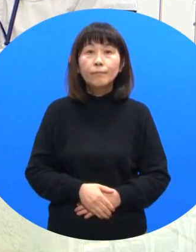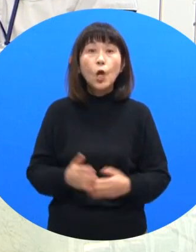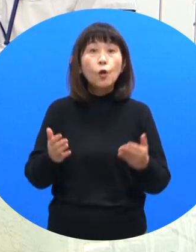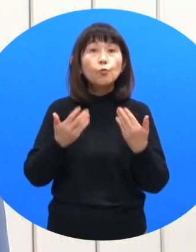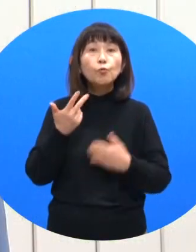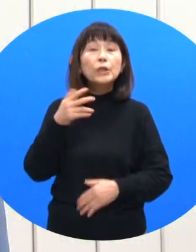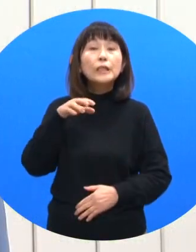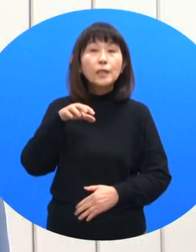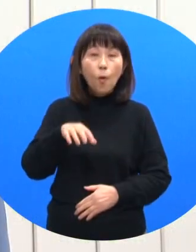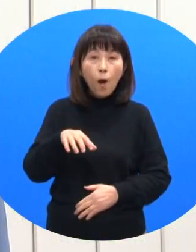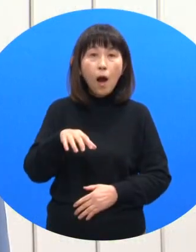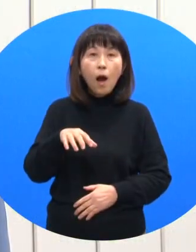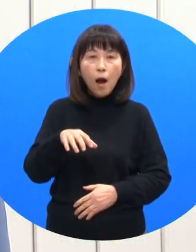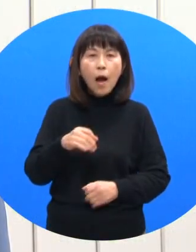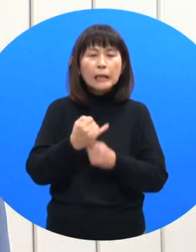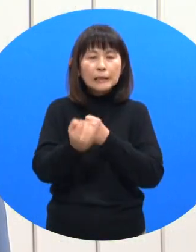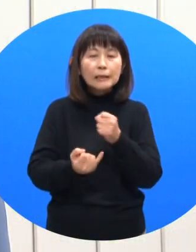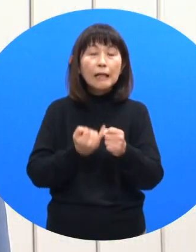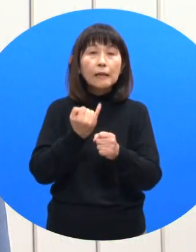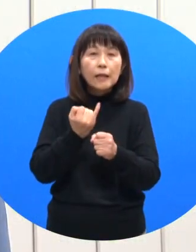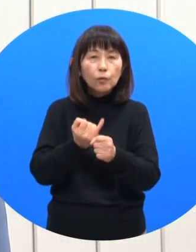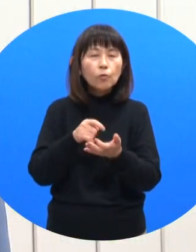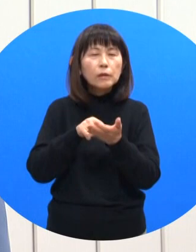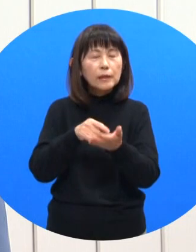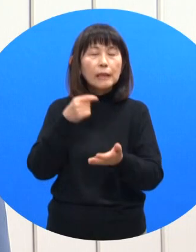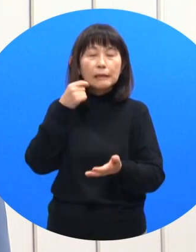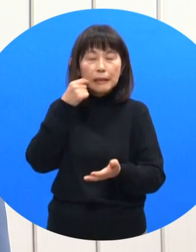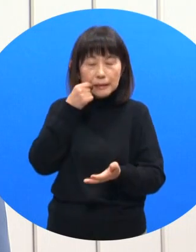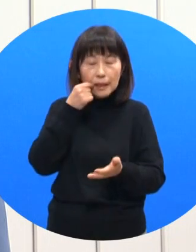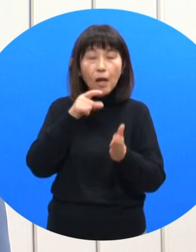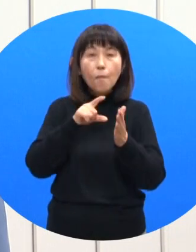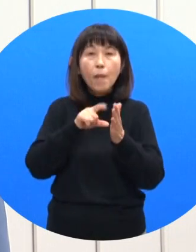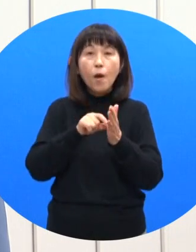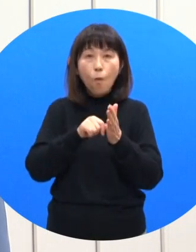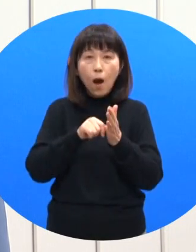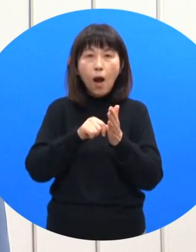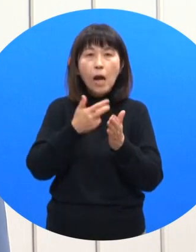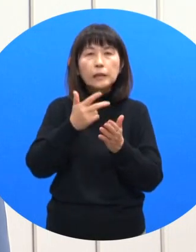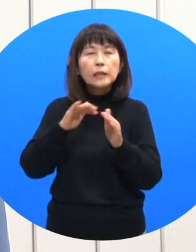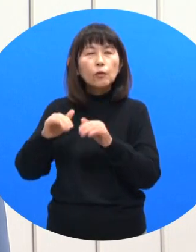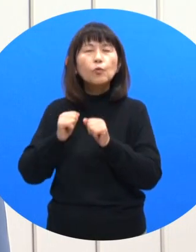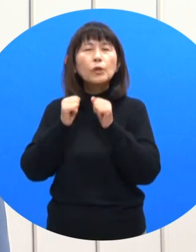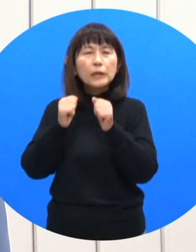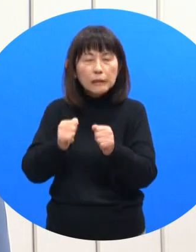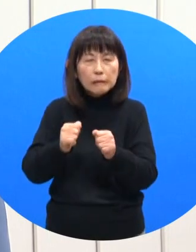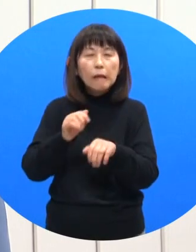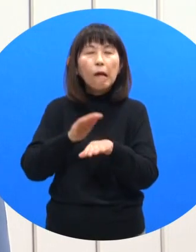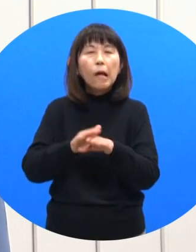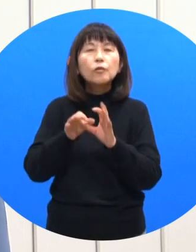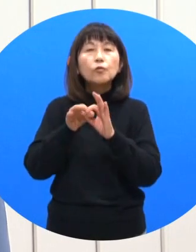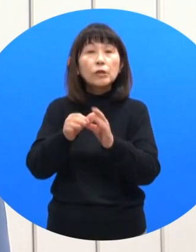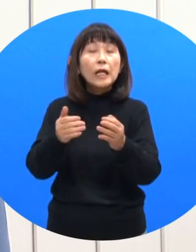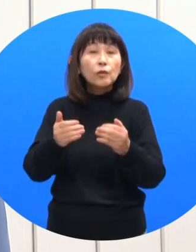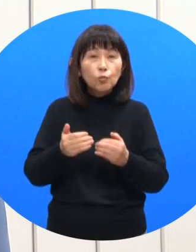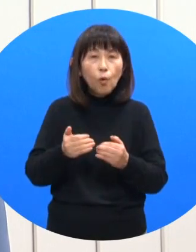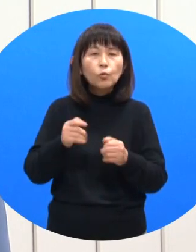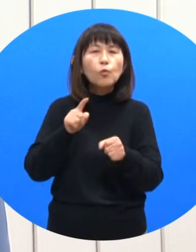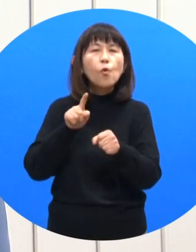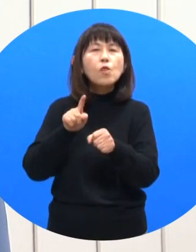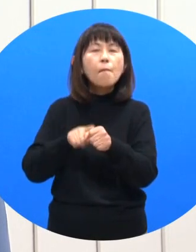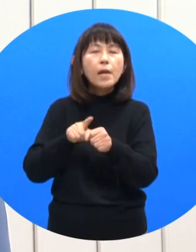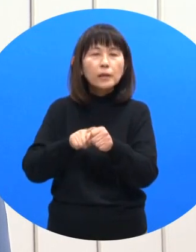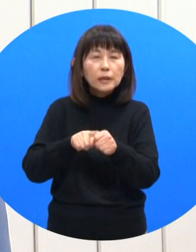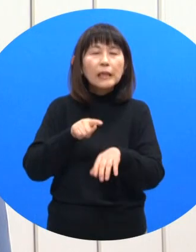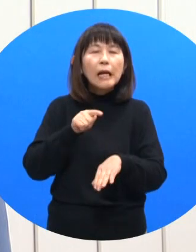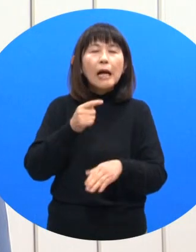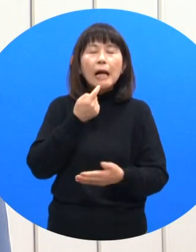い、由布市では電子申請が利用できない方は窓口での申請が必要なので、その利